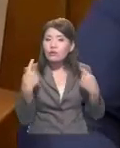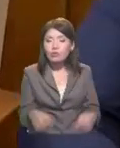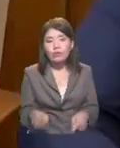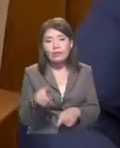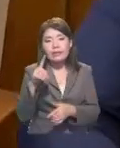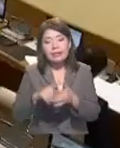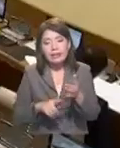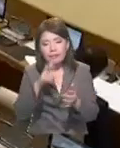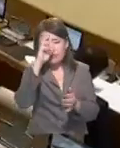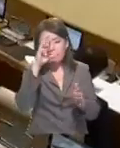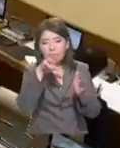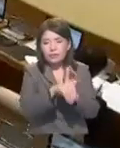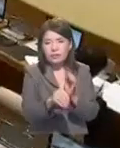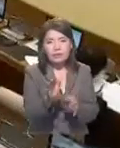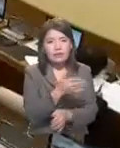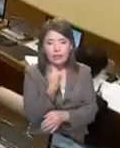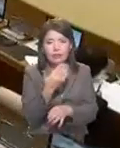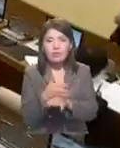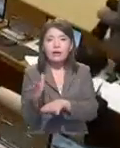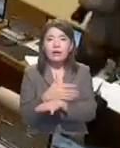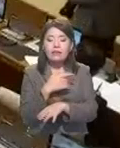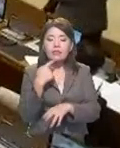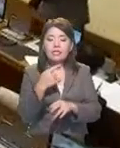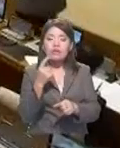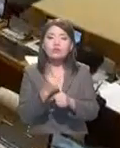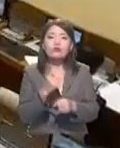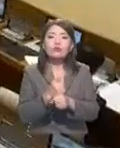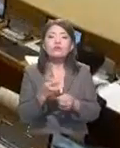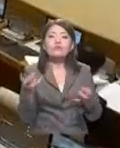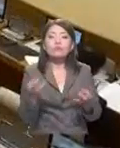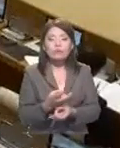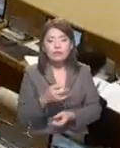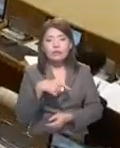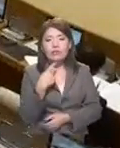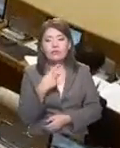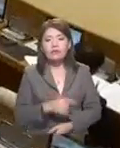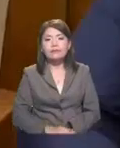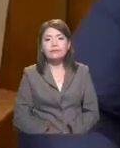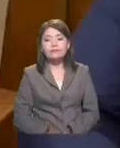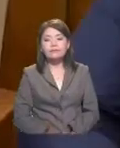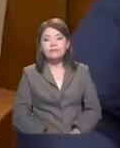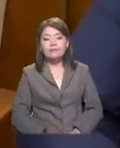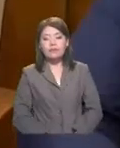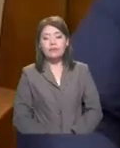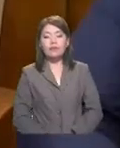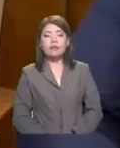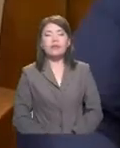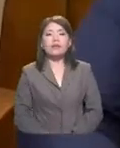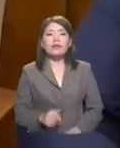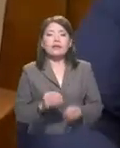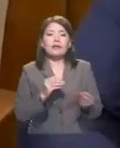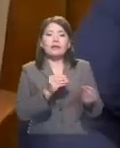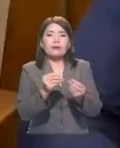дін мемлекеттен бөлек деп самарқау отырмай тосқауыл қоятын амалдар қарау керек дейді. Теріс секторының дамуына